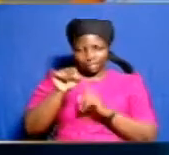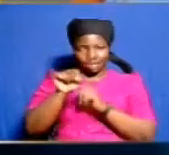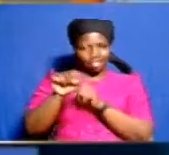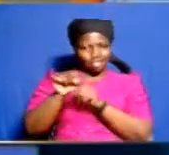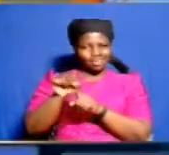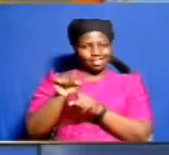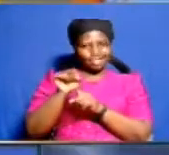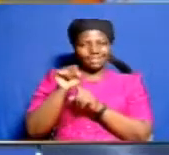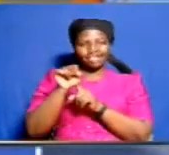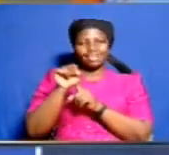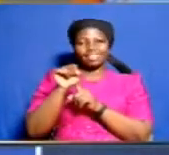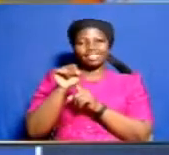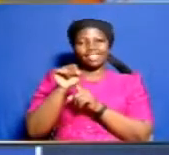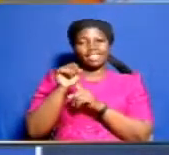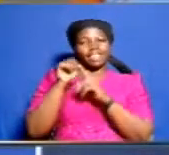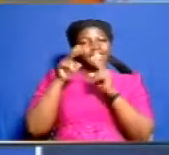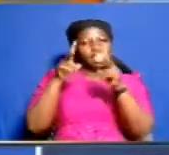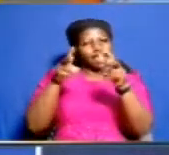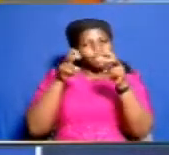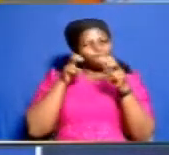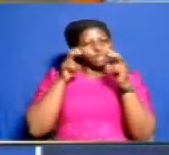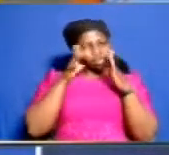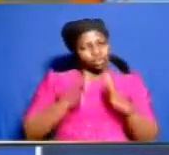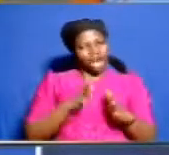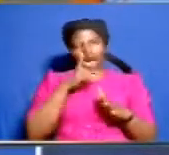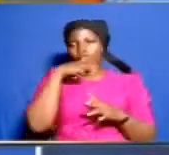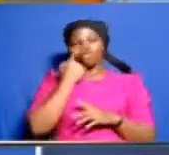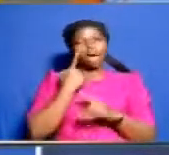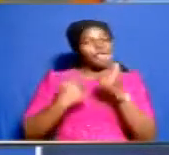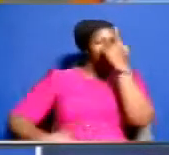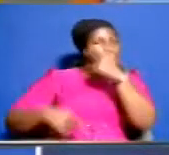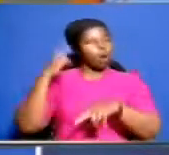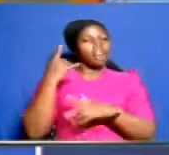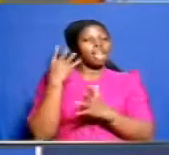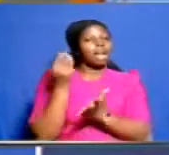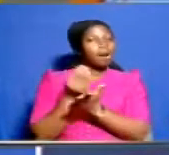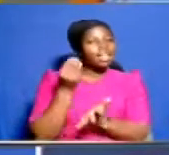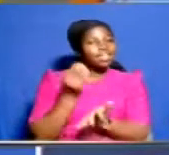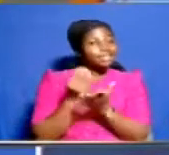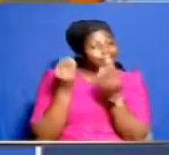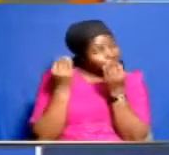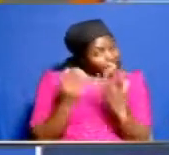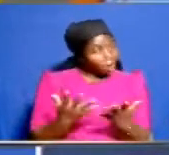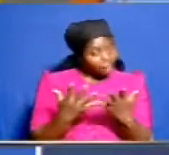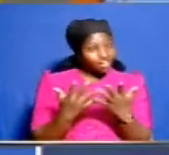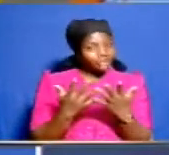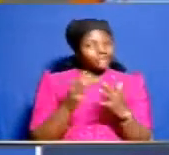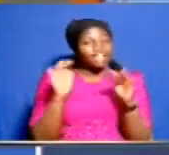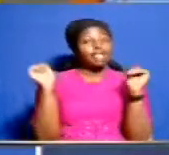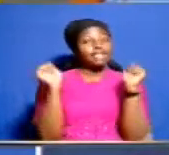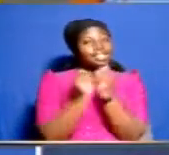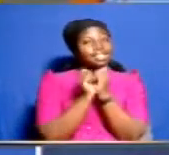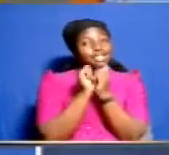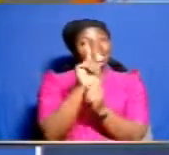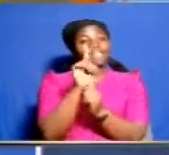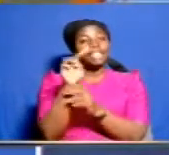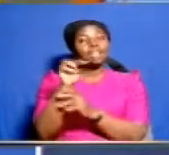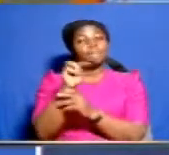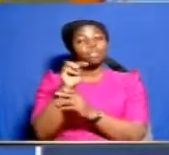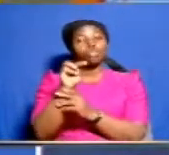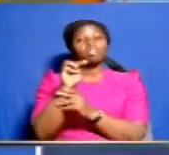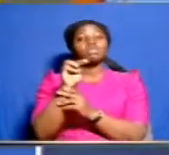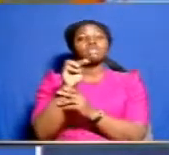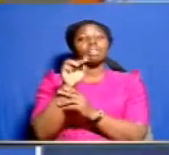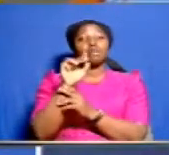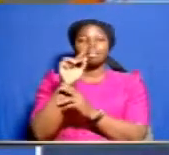ndiye mtazamaji mshindi wa katika mshindi wa kitita cha pesa shilingi milioni 11 laki 5